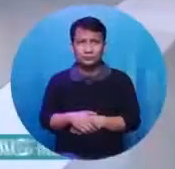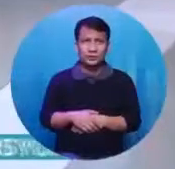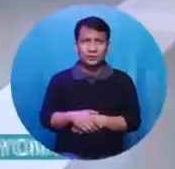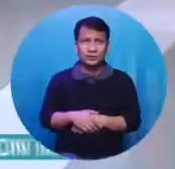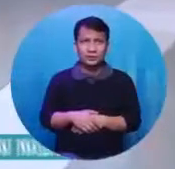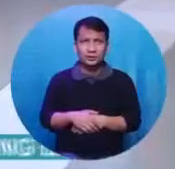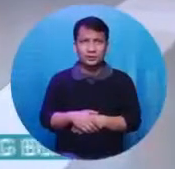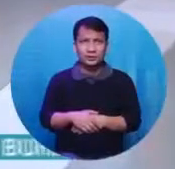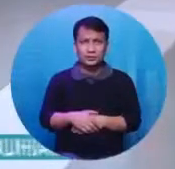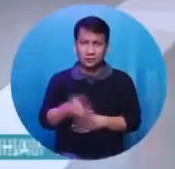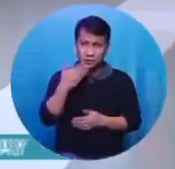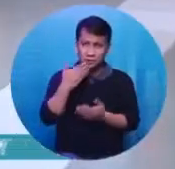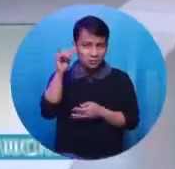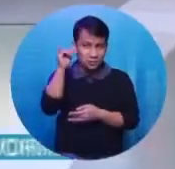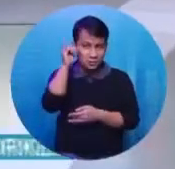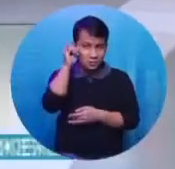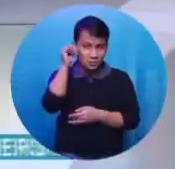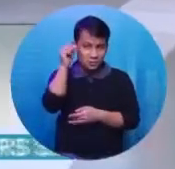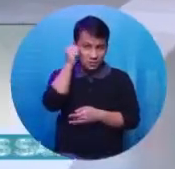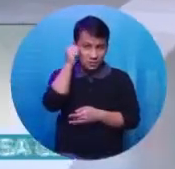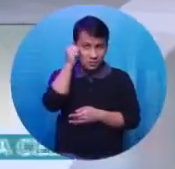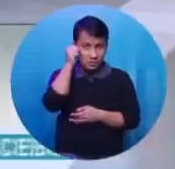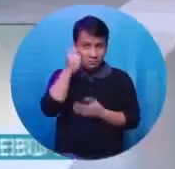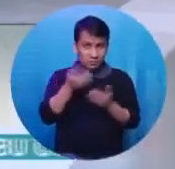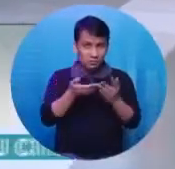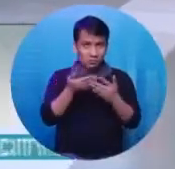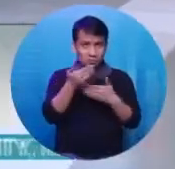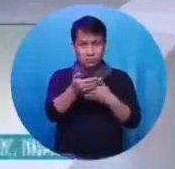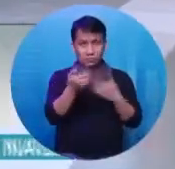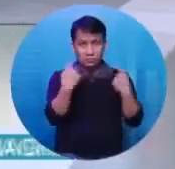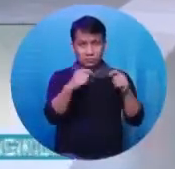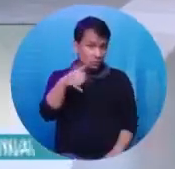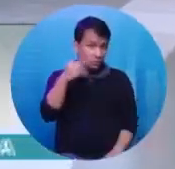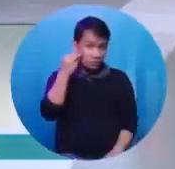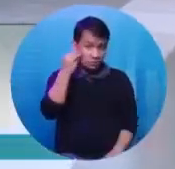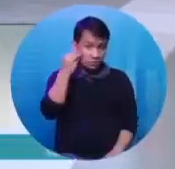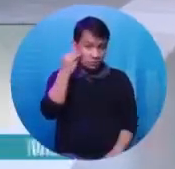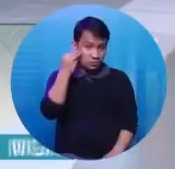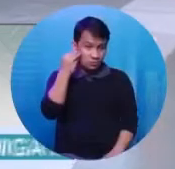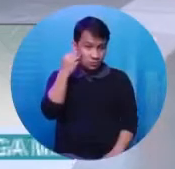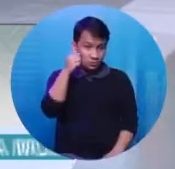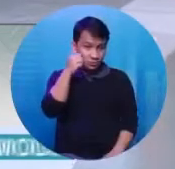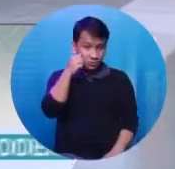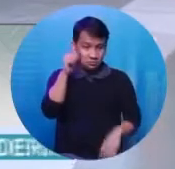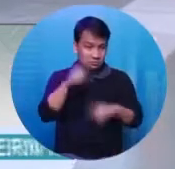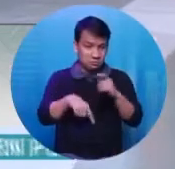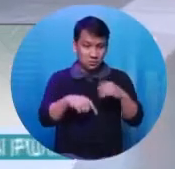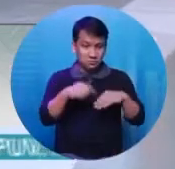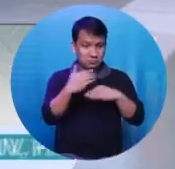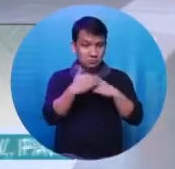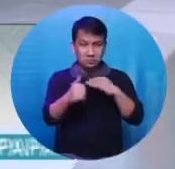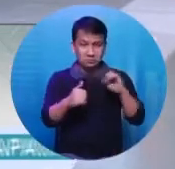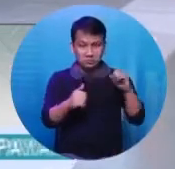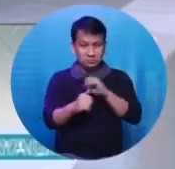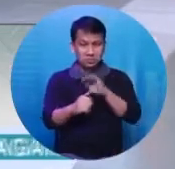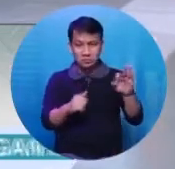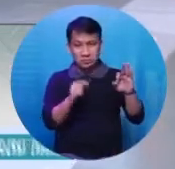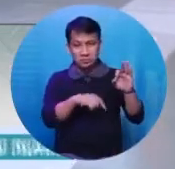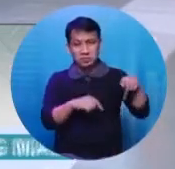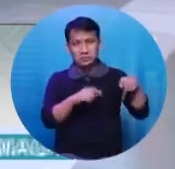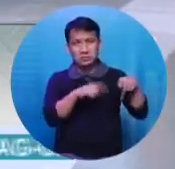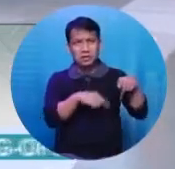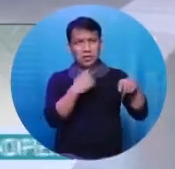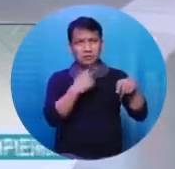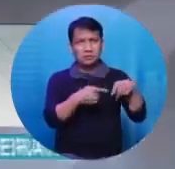Isa, magandang tanghali. Hanggang ngayon po, patuloy namin tinatawagan si Marlo pero hindi kami sinasagot ng telepono, yung aming mga